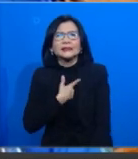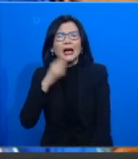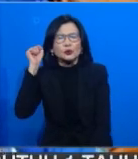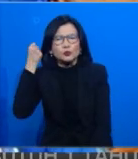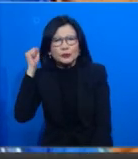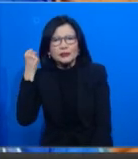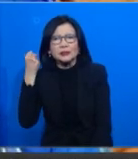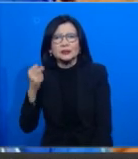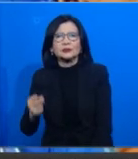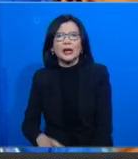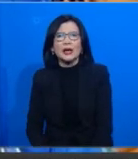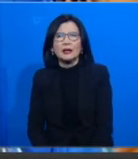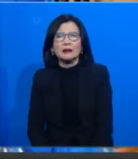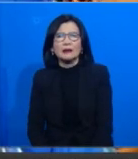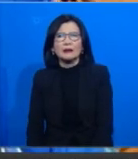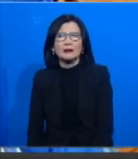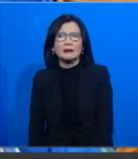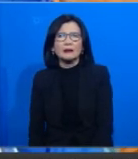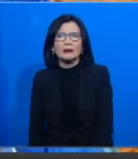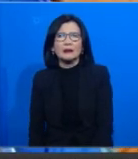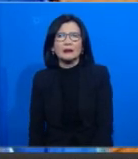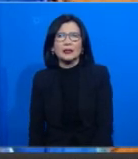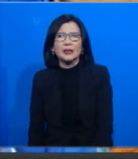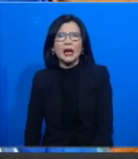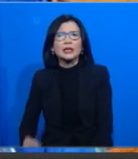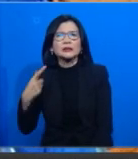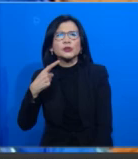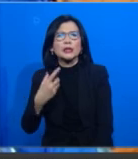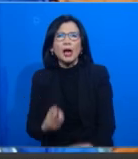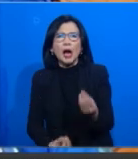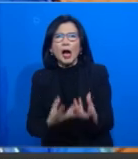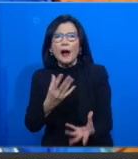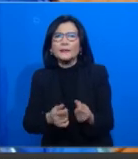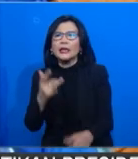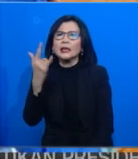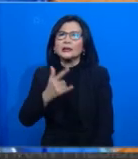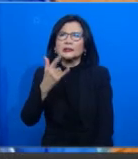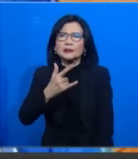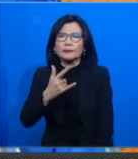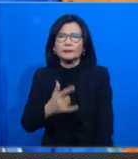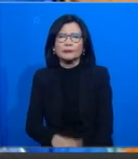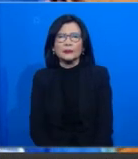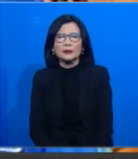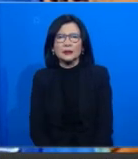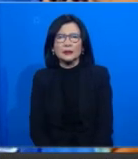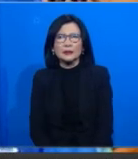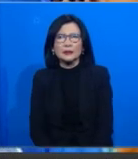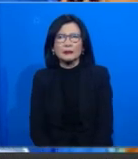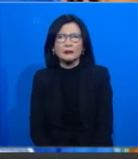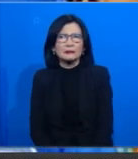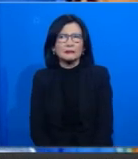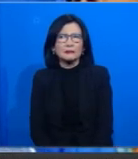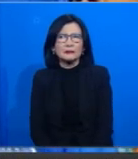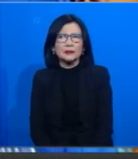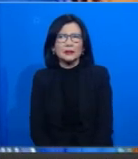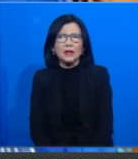pendinginan. Api ada sedikit, ada api. Masih tetap ada api, cuman tidak berkobar. Karena